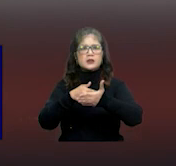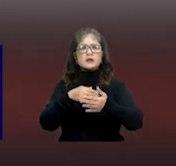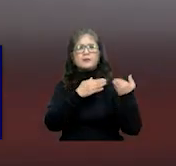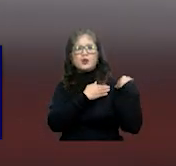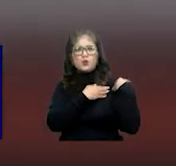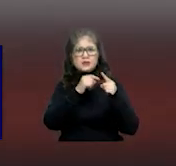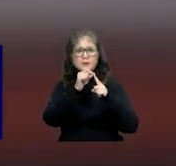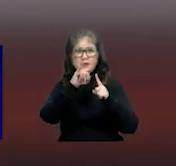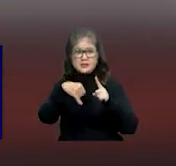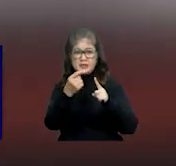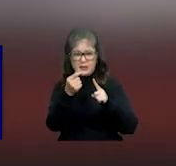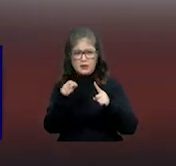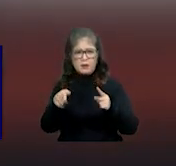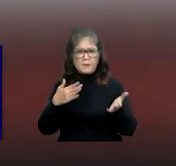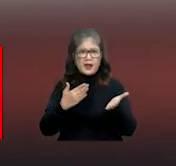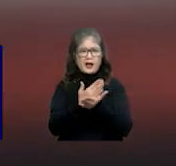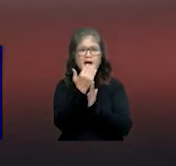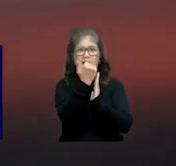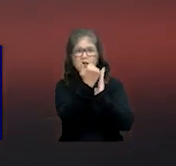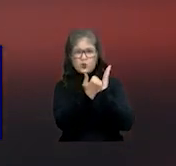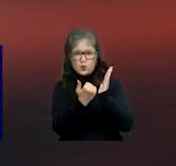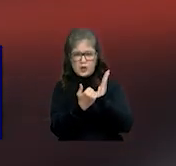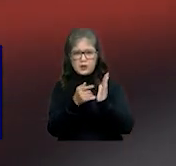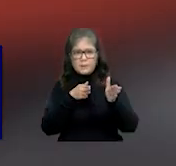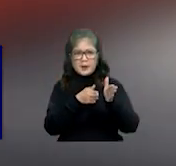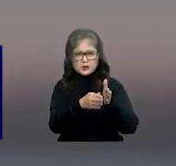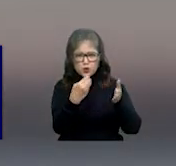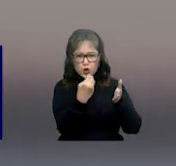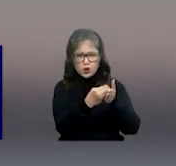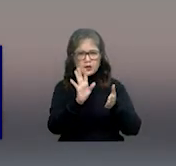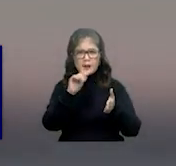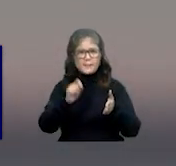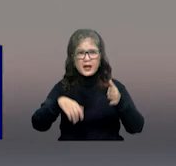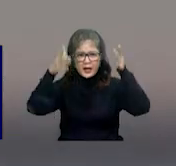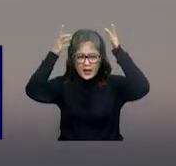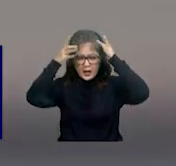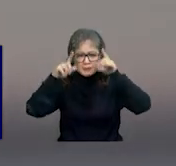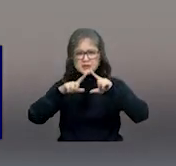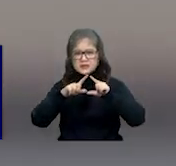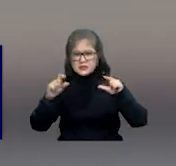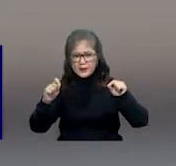melanggar sejumlah aturan, antara lain masuk ke ruas tol tidak memakai helm, serta tidak memiliki SIM.